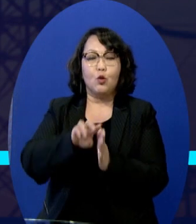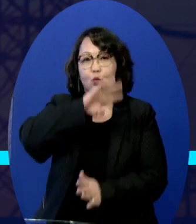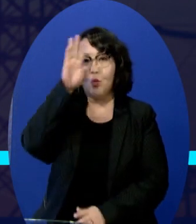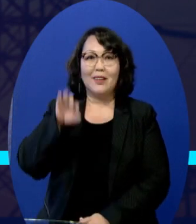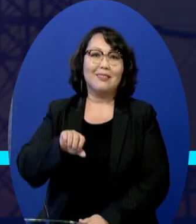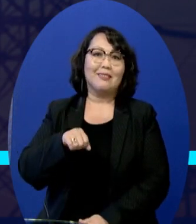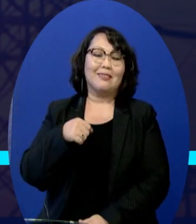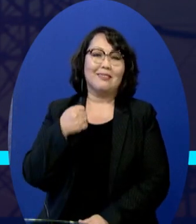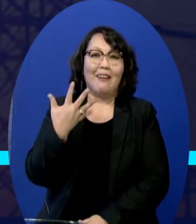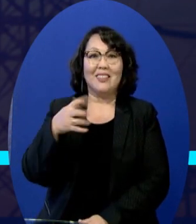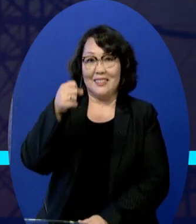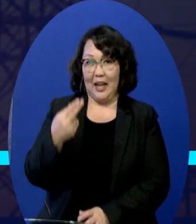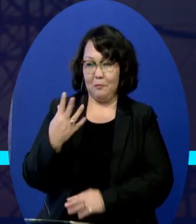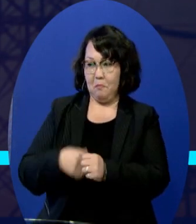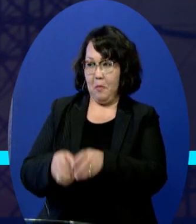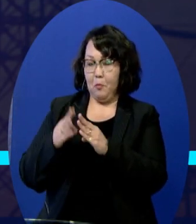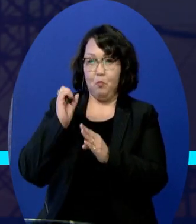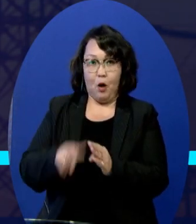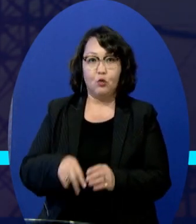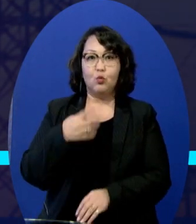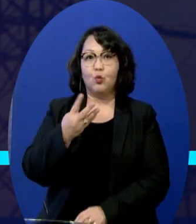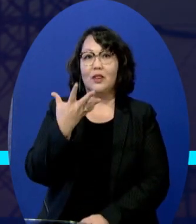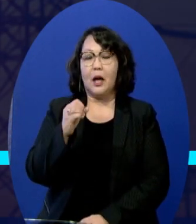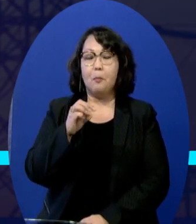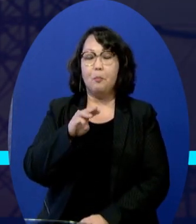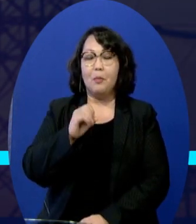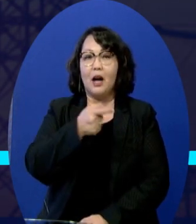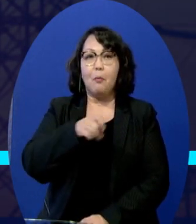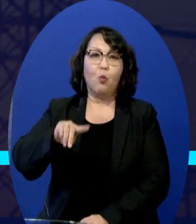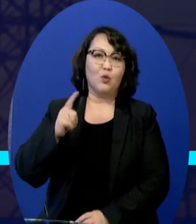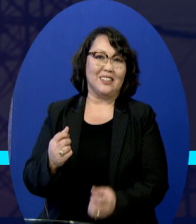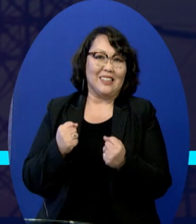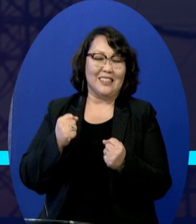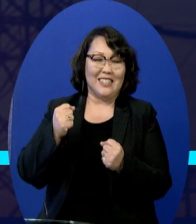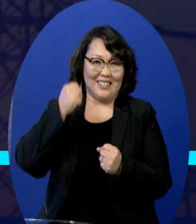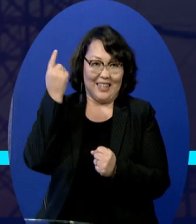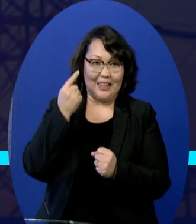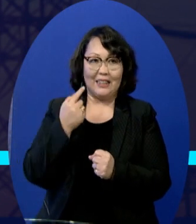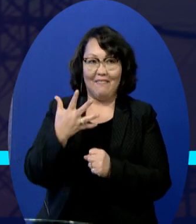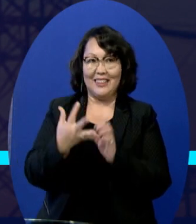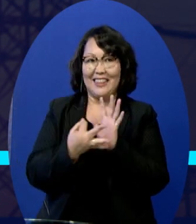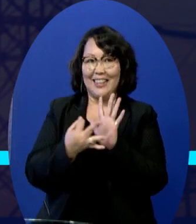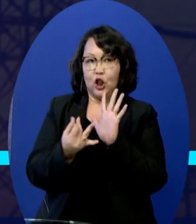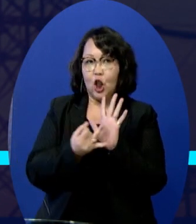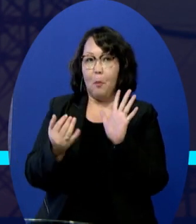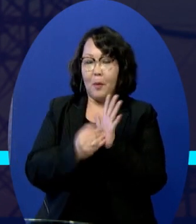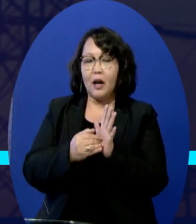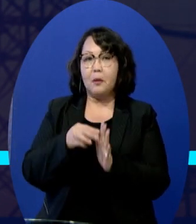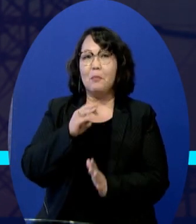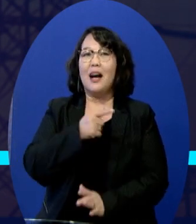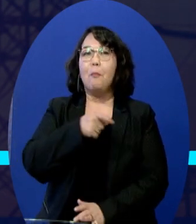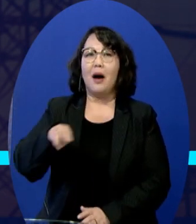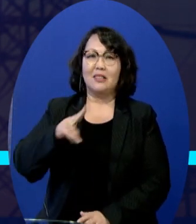цахилгаан станцыг барьчихсан байсан бол 450 мегаваттын цахилгаан 587 мегаваттын дулаа үйлдвэрлэж хотын зүүн бүсийн